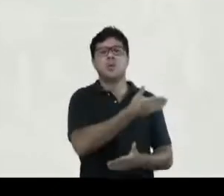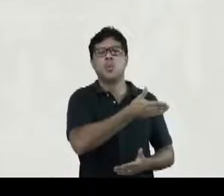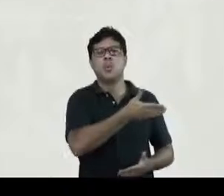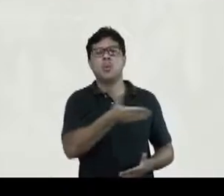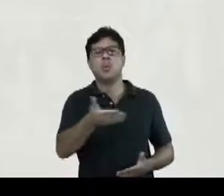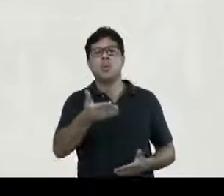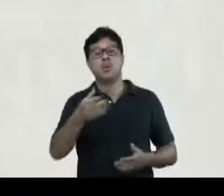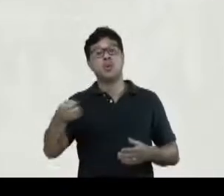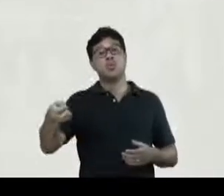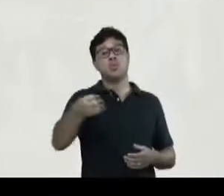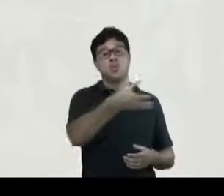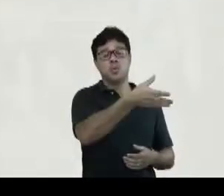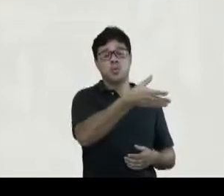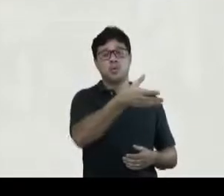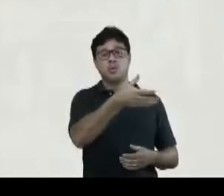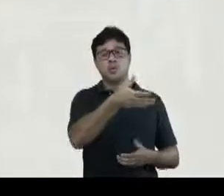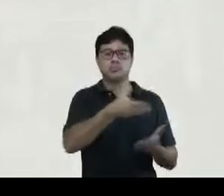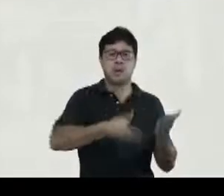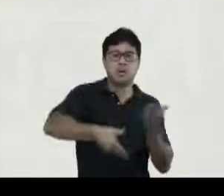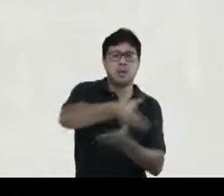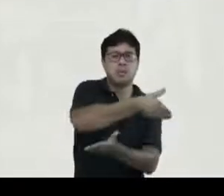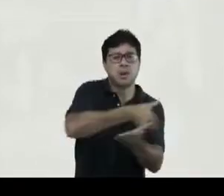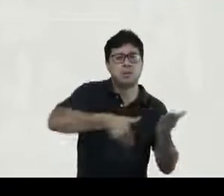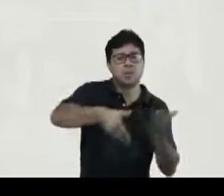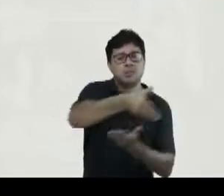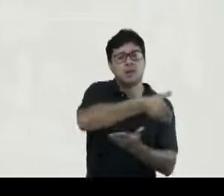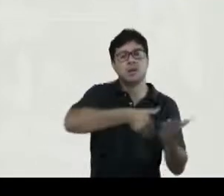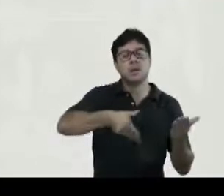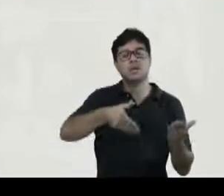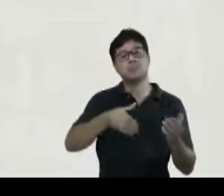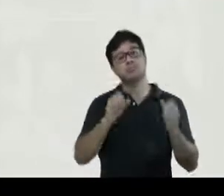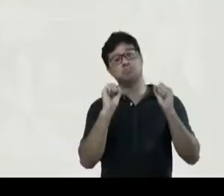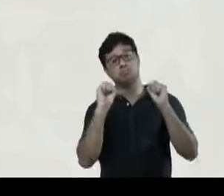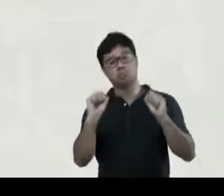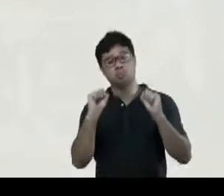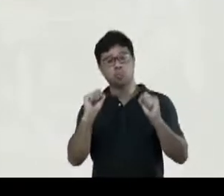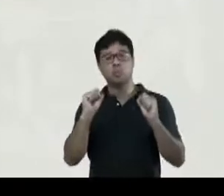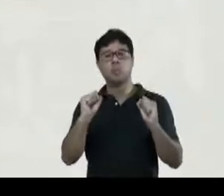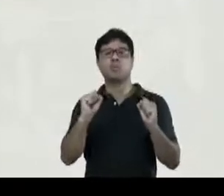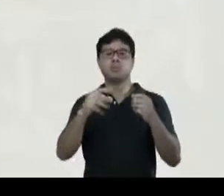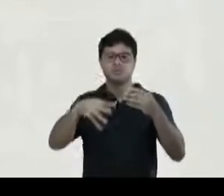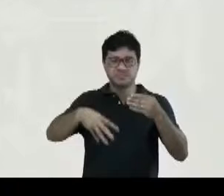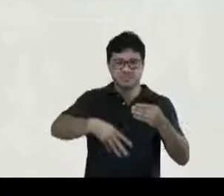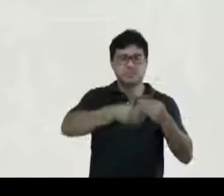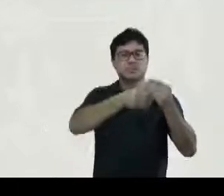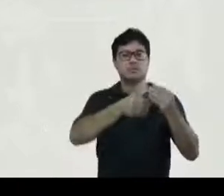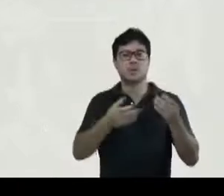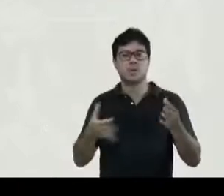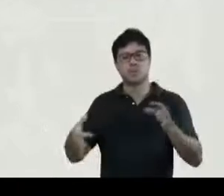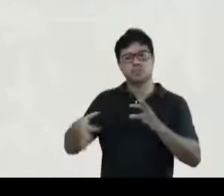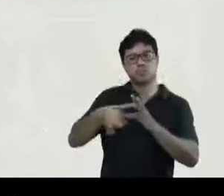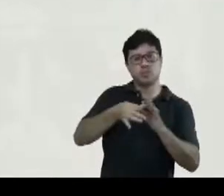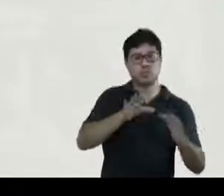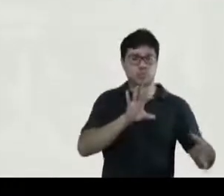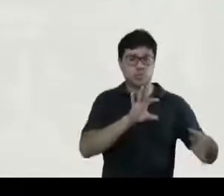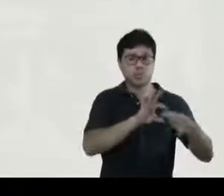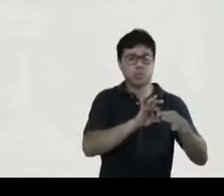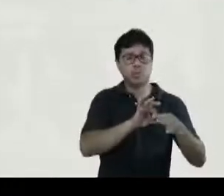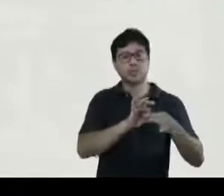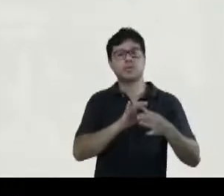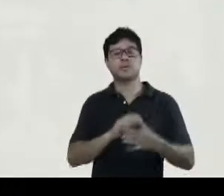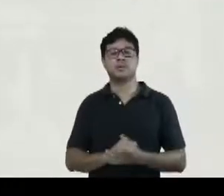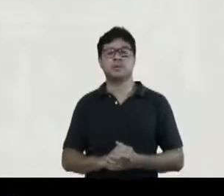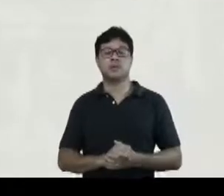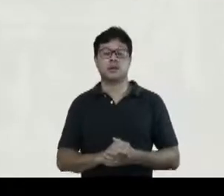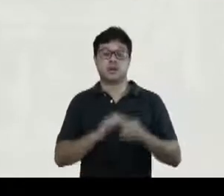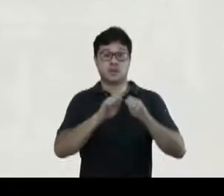ergänzen kann. Das semantische Netz umgreift Bibliothek und Wissenschaft. All dies eröffnet